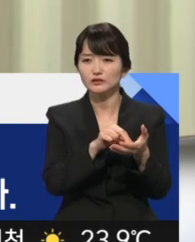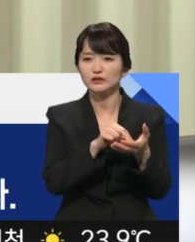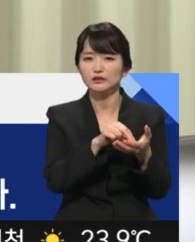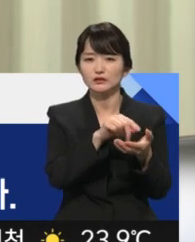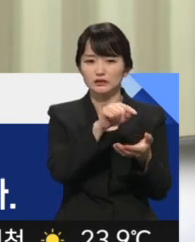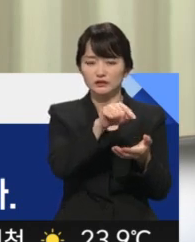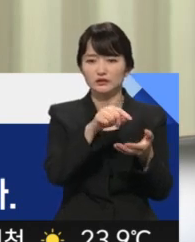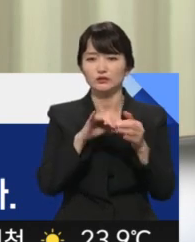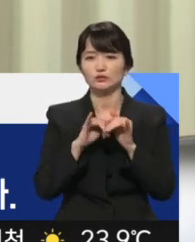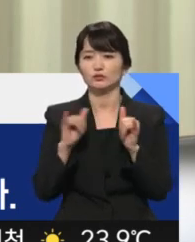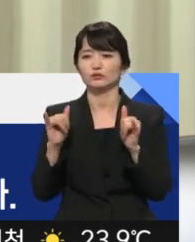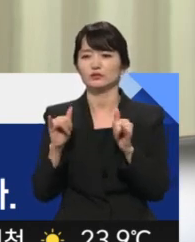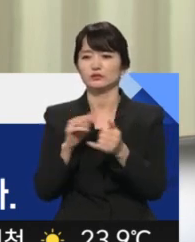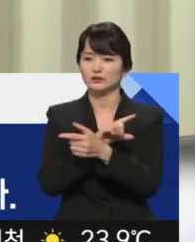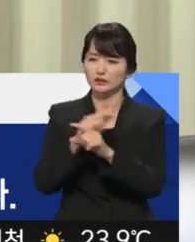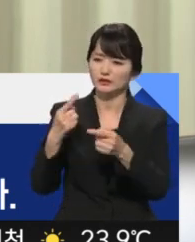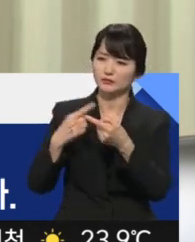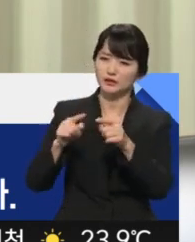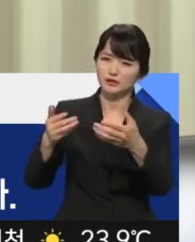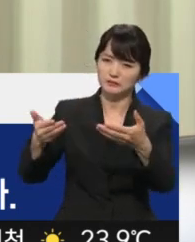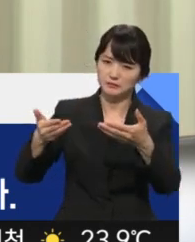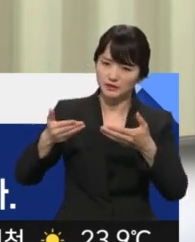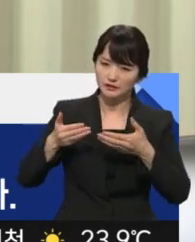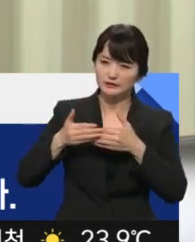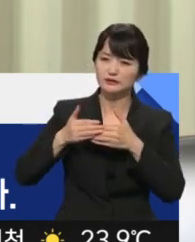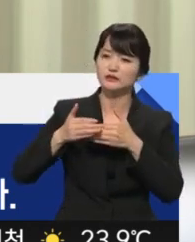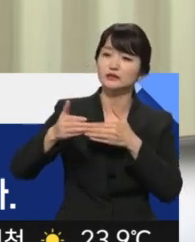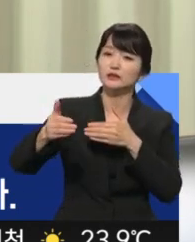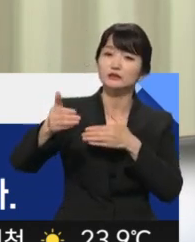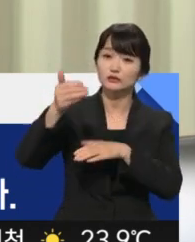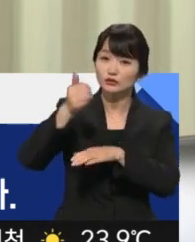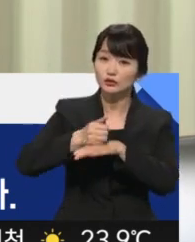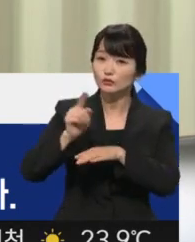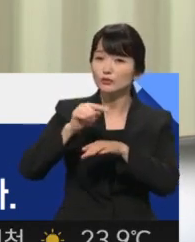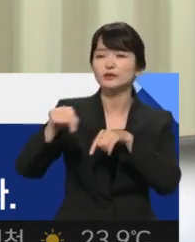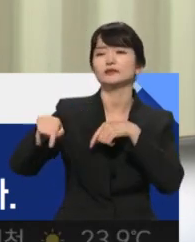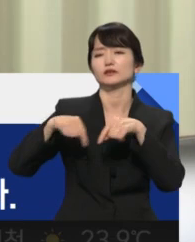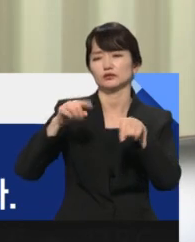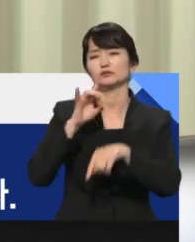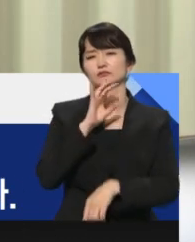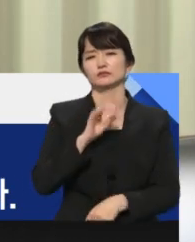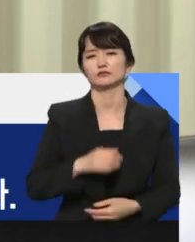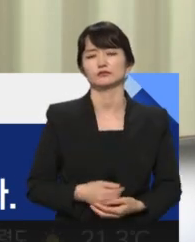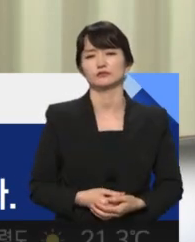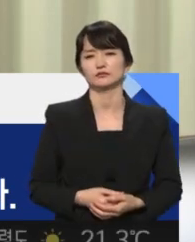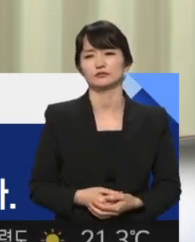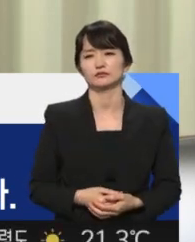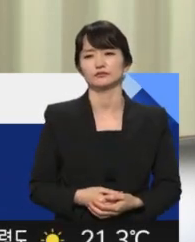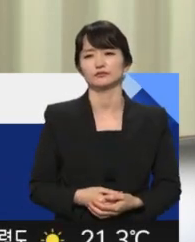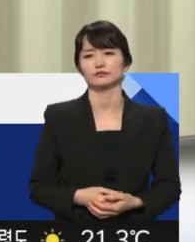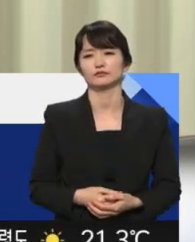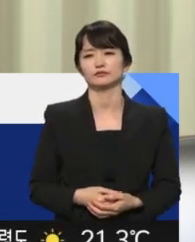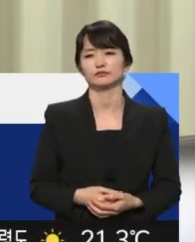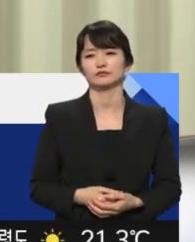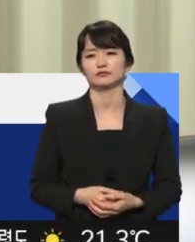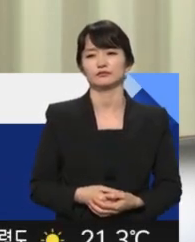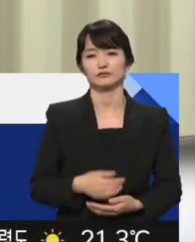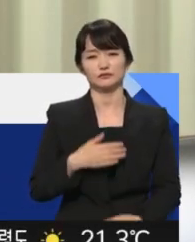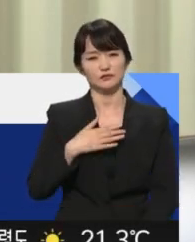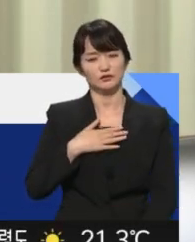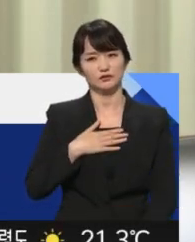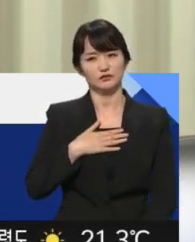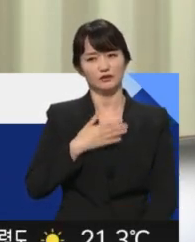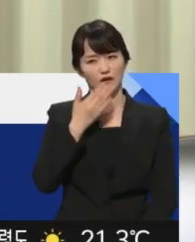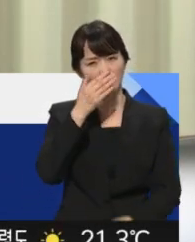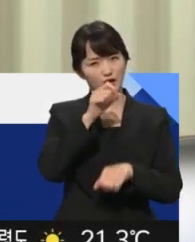국민들께 여러 가지 평가를 받으실 과정은 결국 정치밖에 없다고 생각합니다. 그렇기 때문에 저는